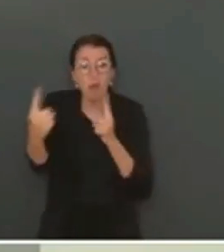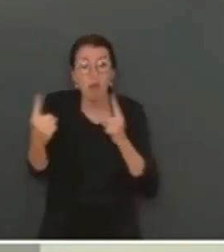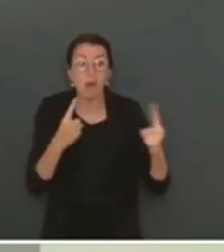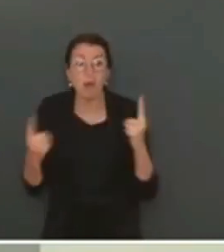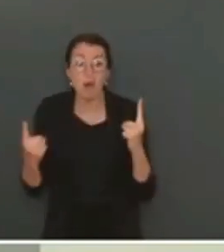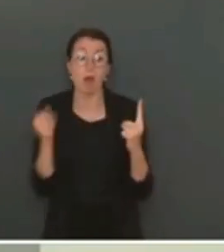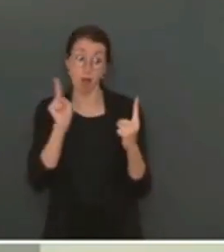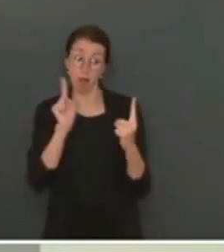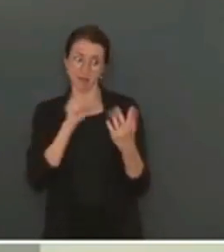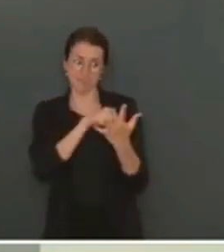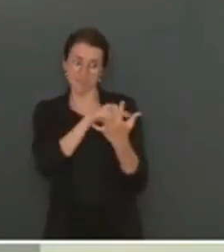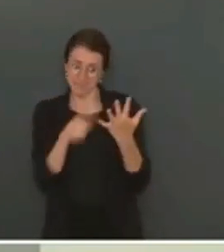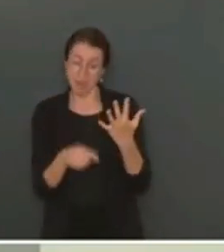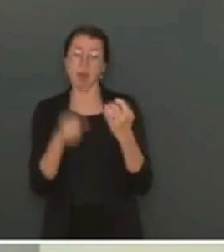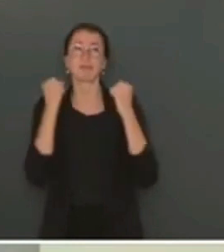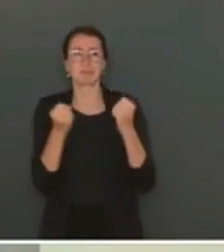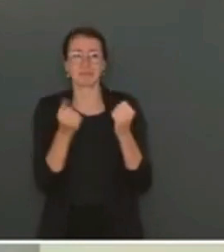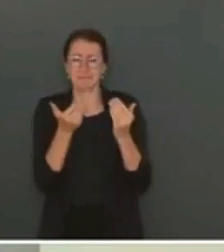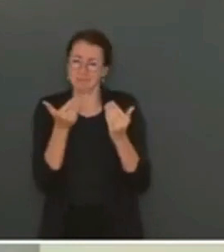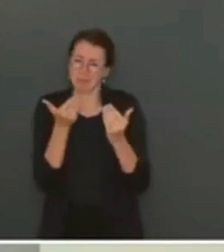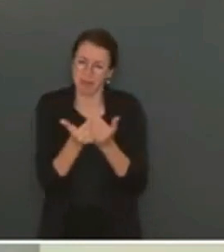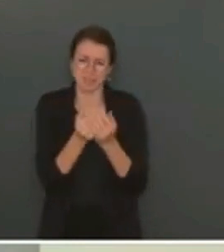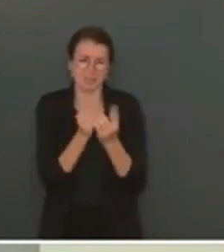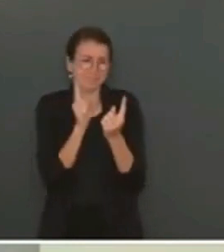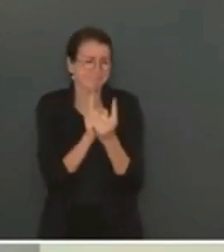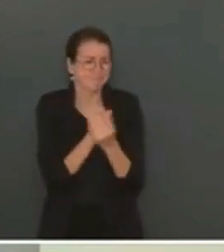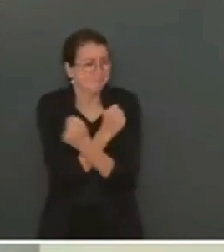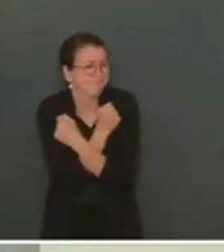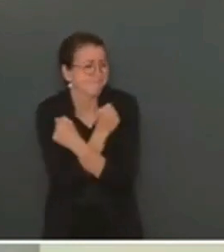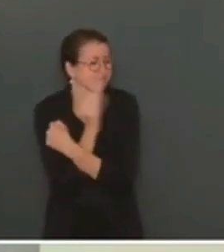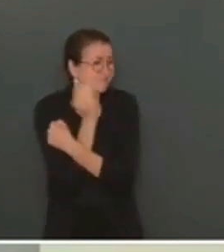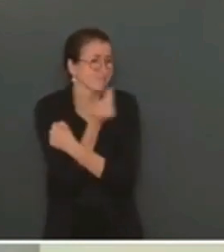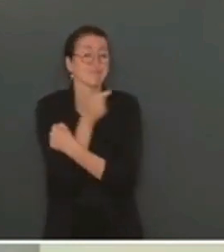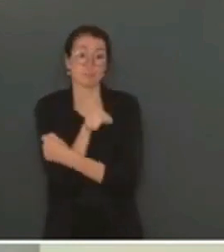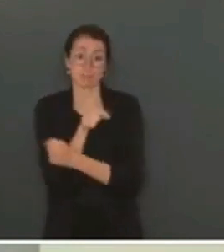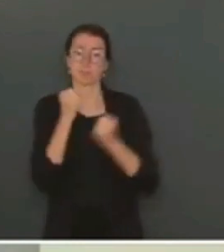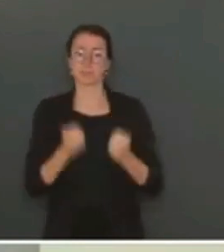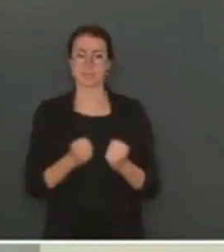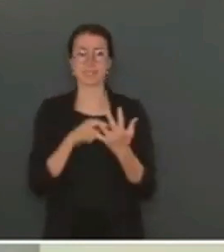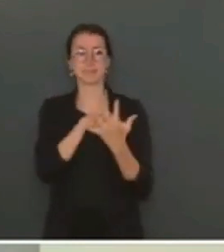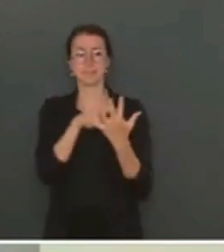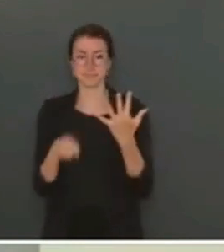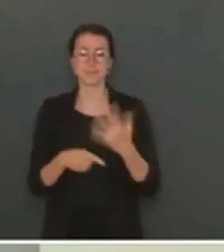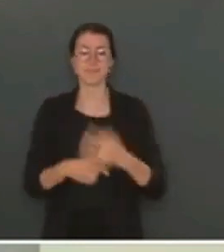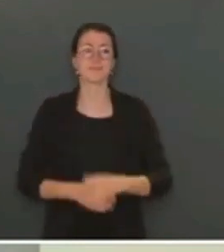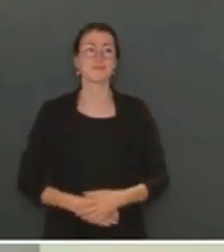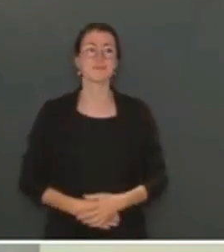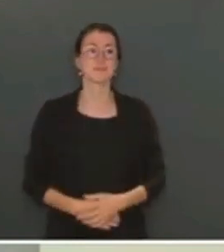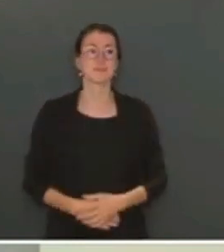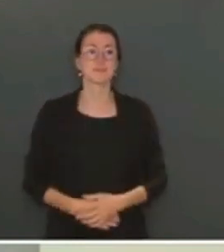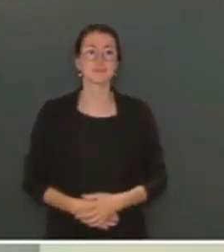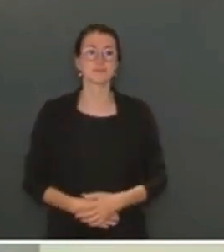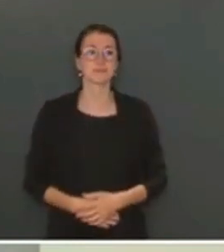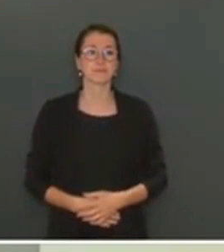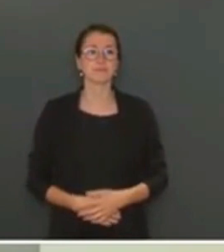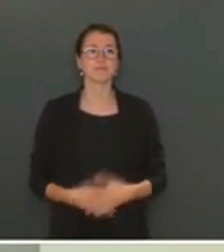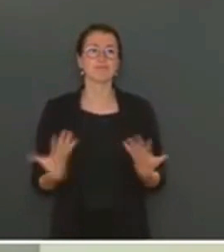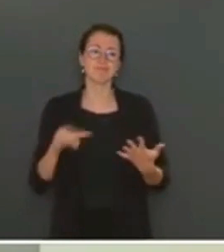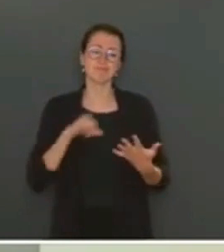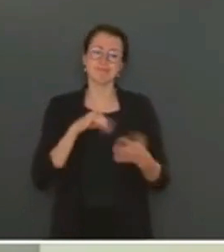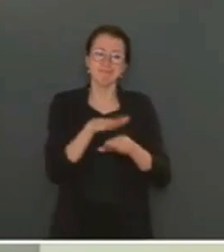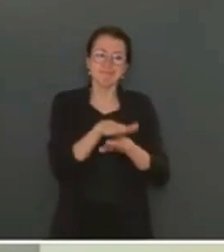supplémentaire. Il y a par ailleurs, malheureusement, des événements tragiques dans une vie